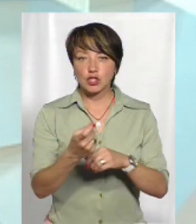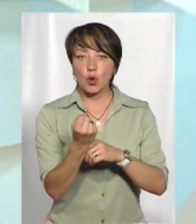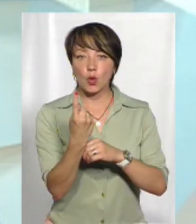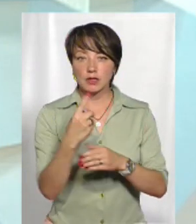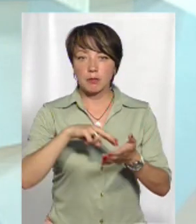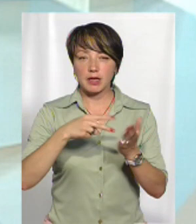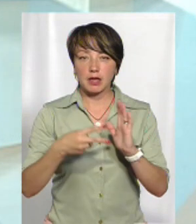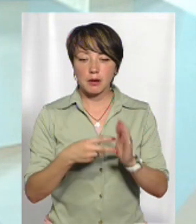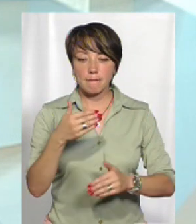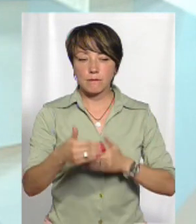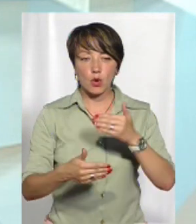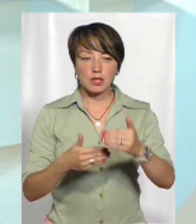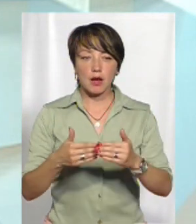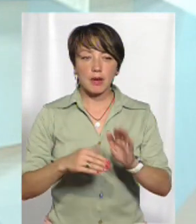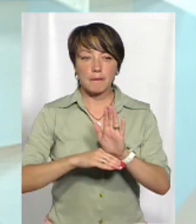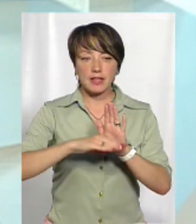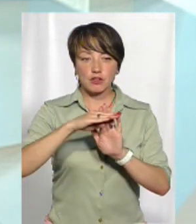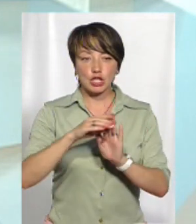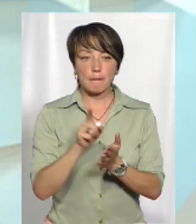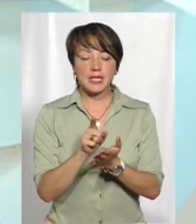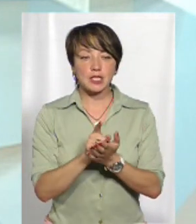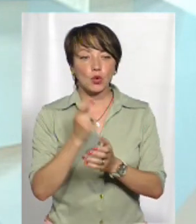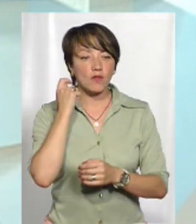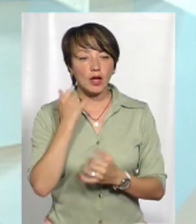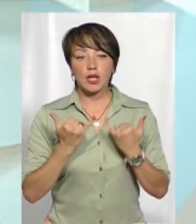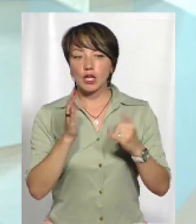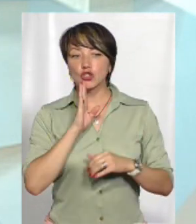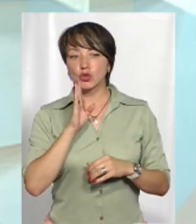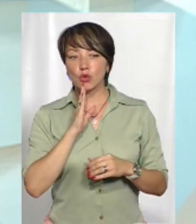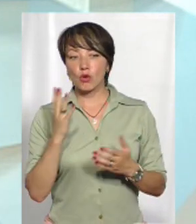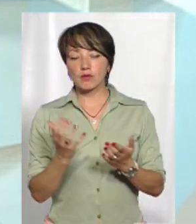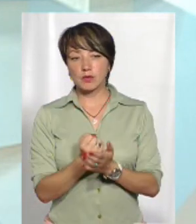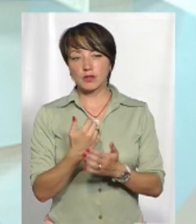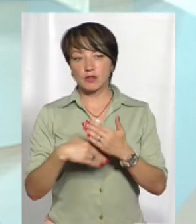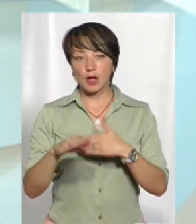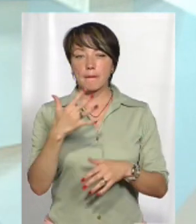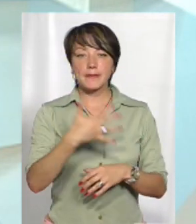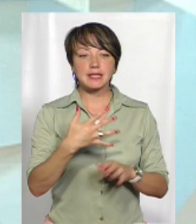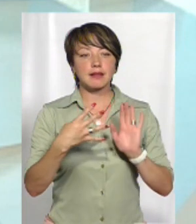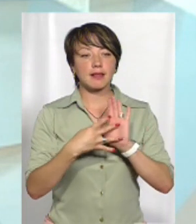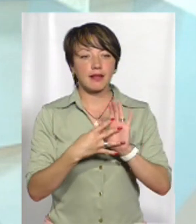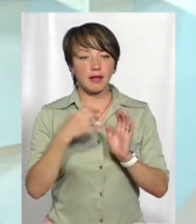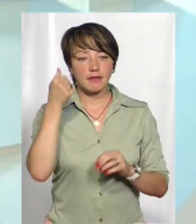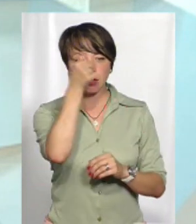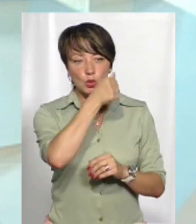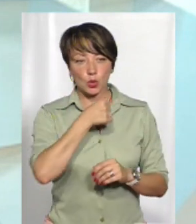році передбачено поетапне підвищення пенсійного віку для жінок, то поки що на сьогодні виходять жінки, які мають